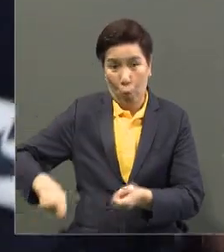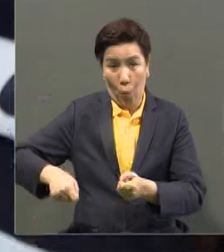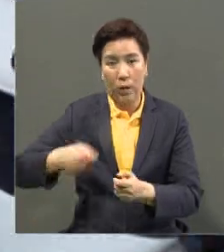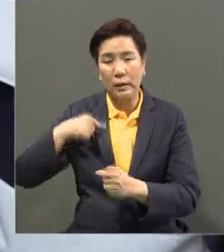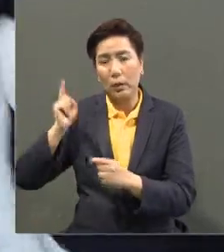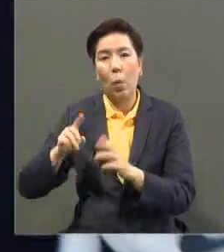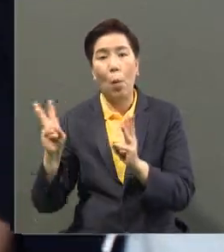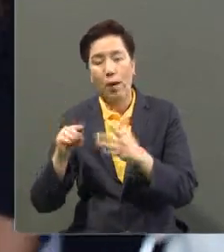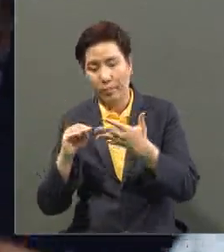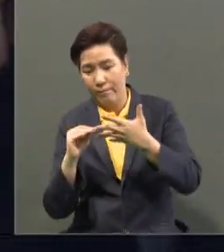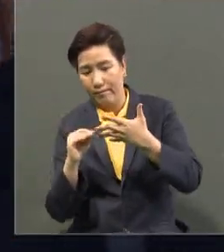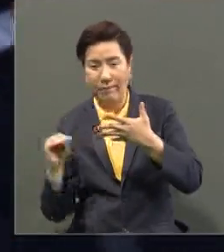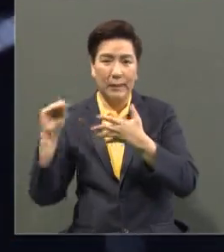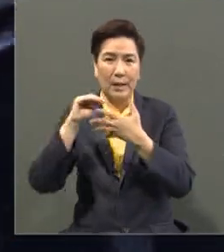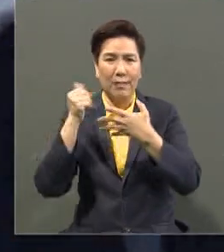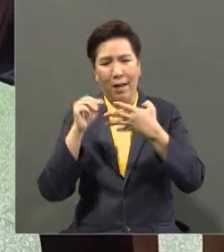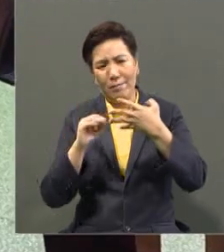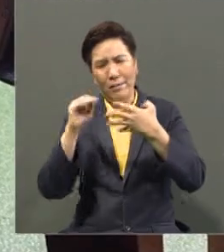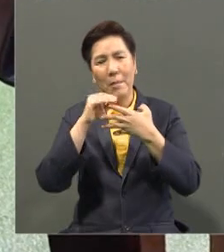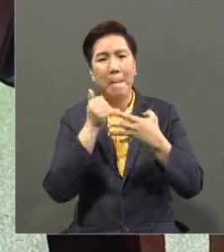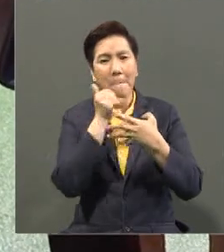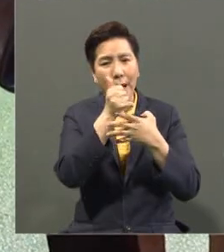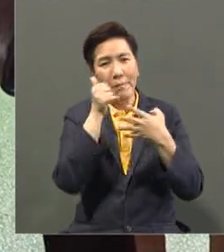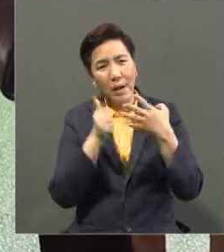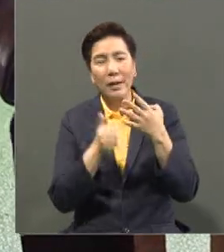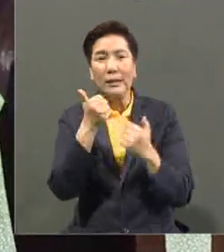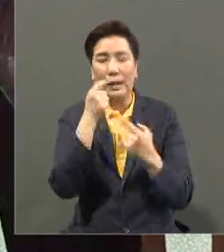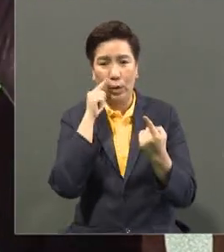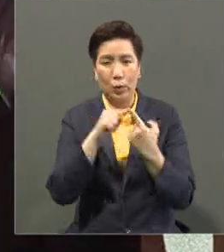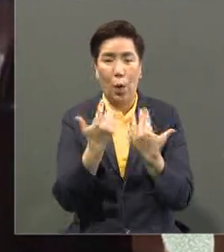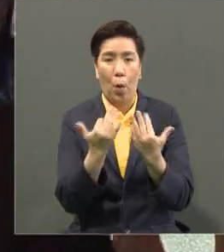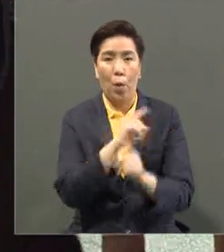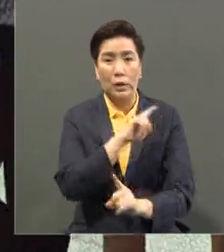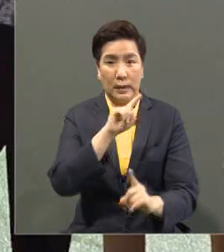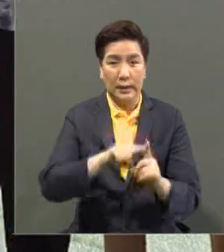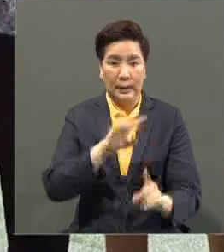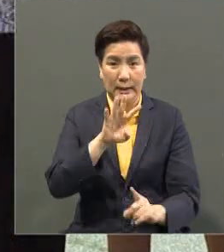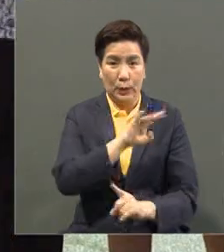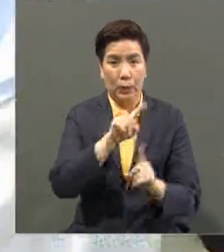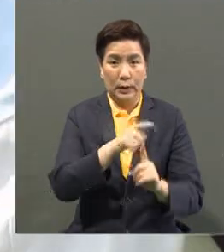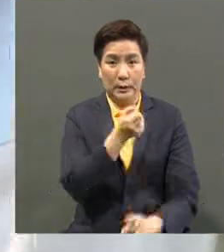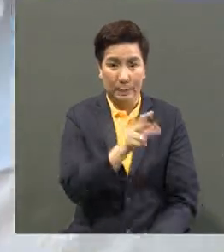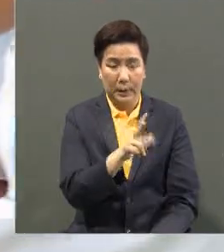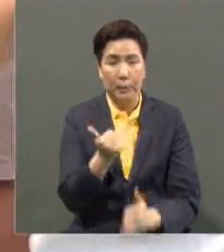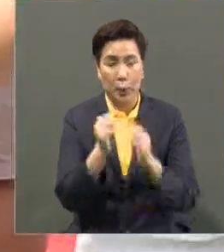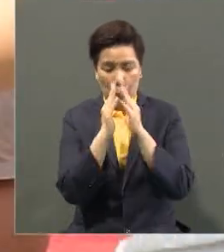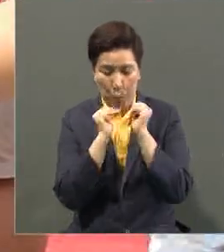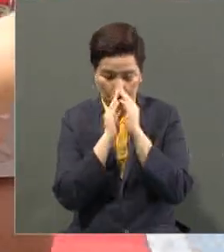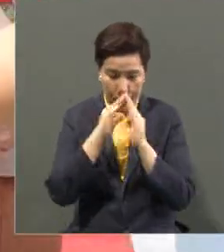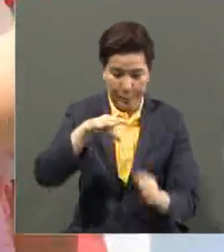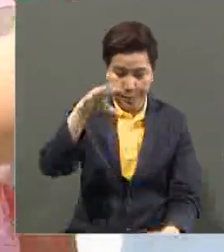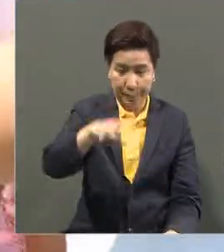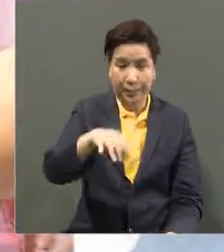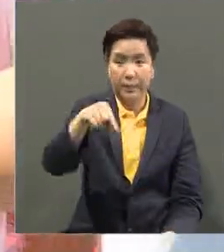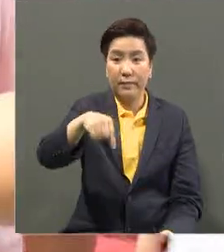สงกรานต์ไม่ว่างเนี่ยเขาก็ยังไปเที่ยววันอื่นก็มีกิจกรรมนะฮะแต่เดี๋ยวพอวันที่ 13เมษตัววันมหาสงกรานต์เลยเนี่ยที่วัดนี้นะครับวัดพระ